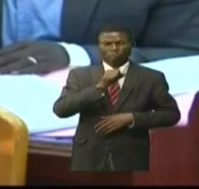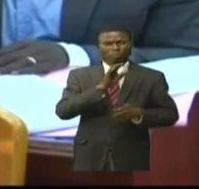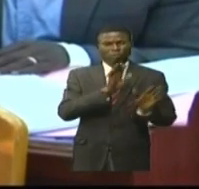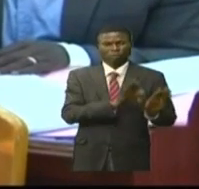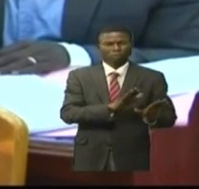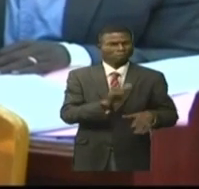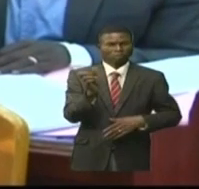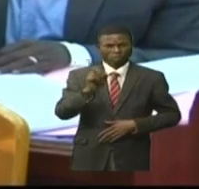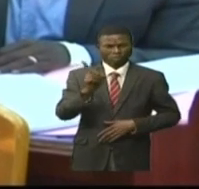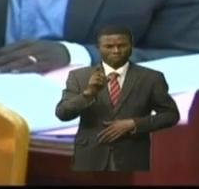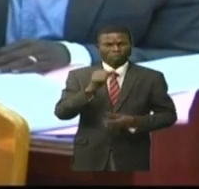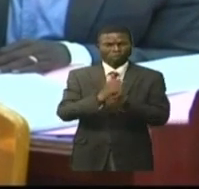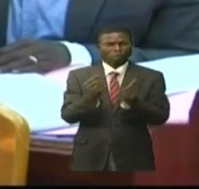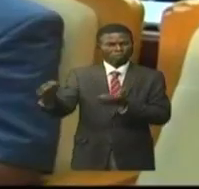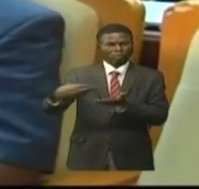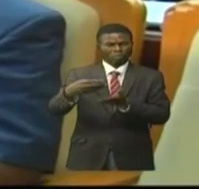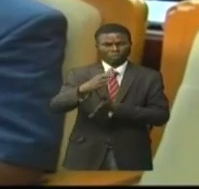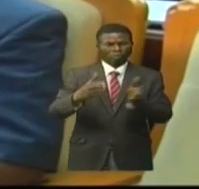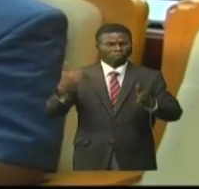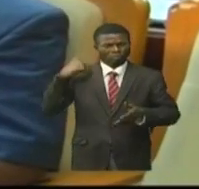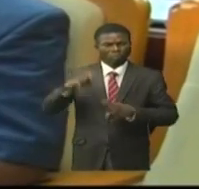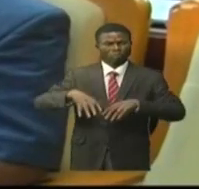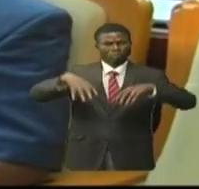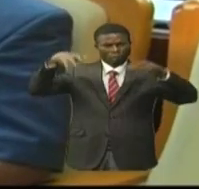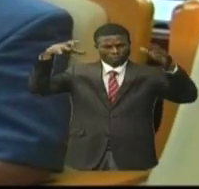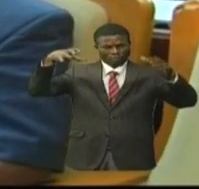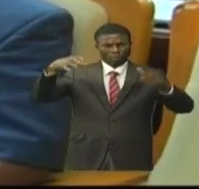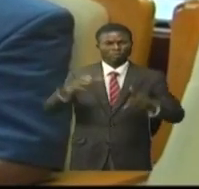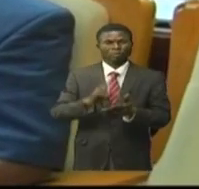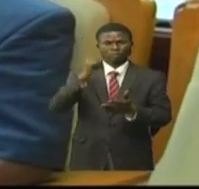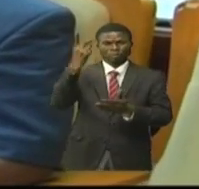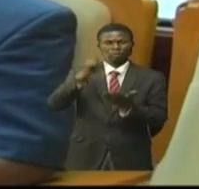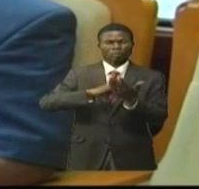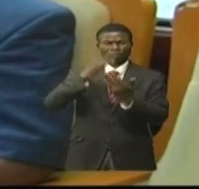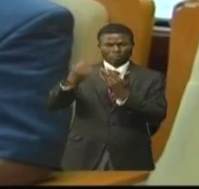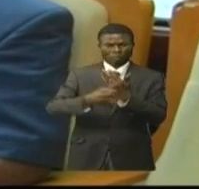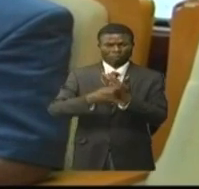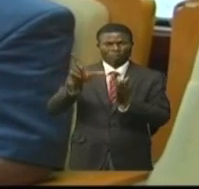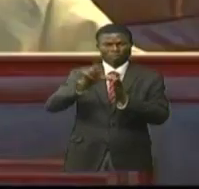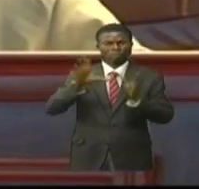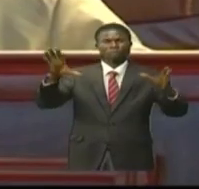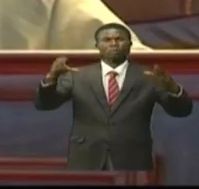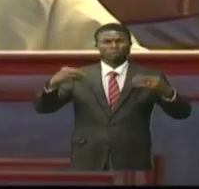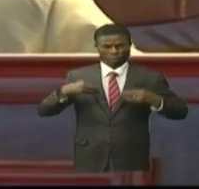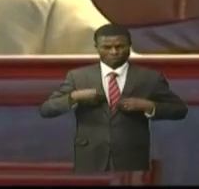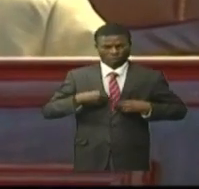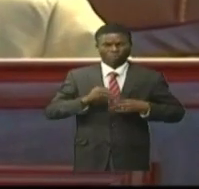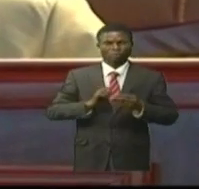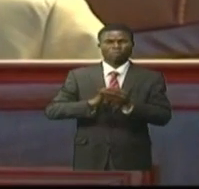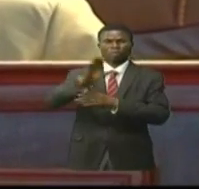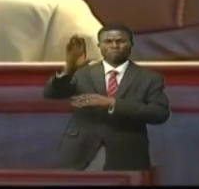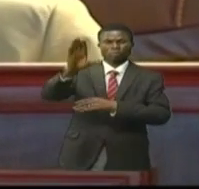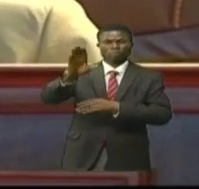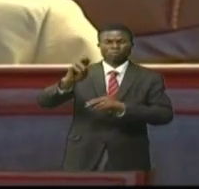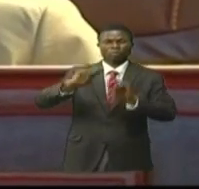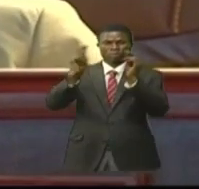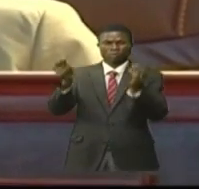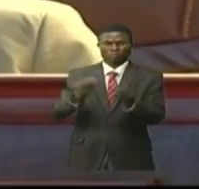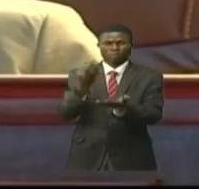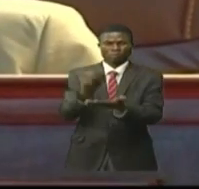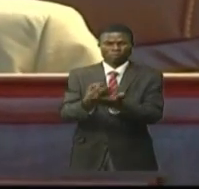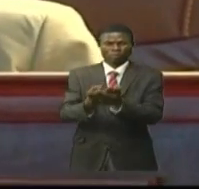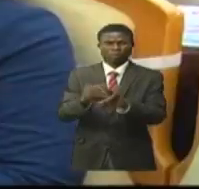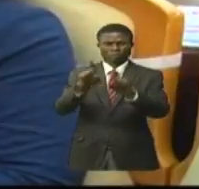processus dans la maximisation de recettes de l'État le 2 projets de loi ont été déclarés récevables et renvoyés à la commission économique